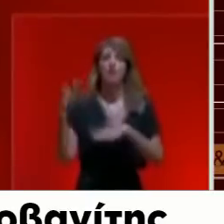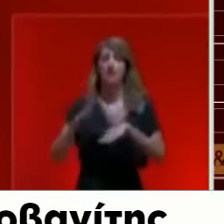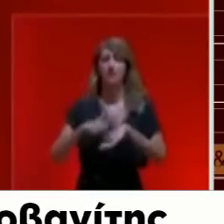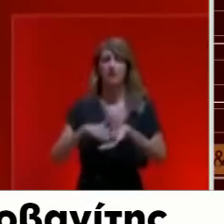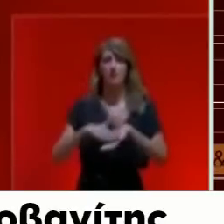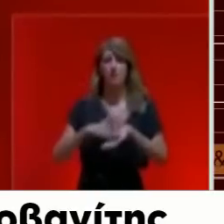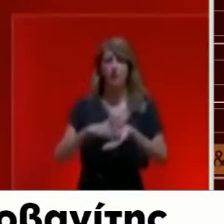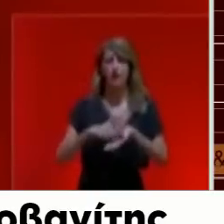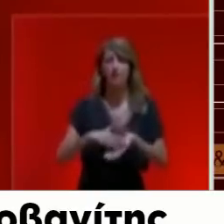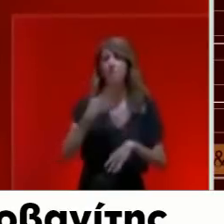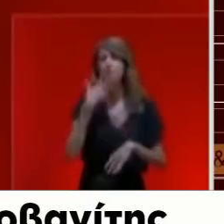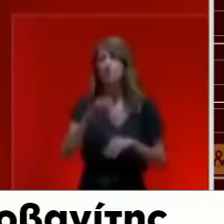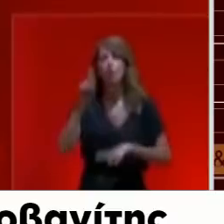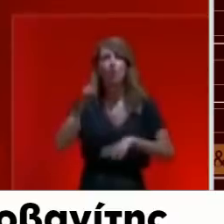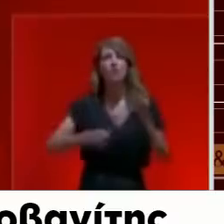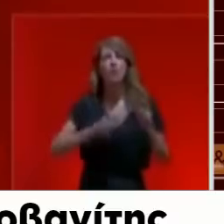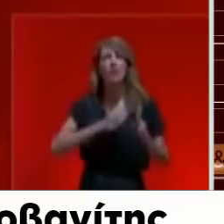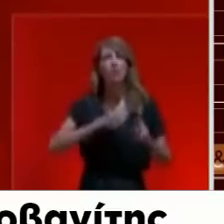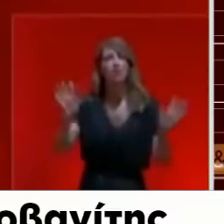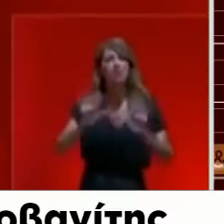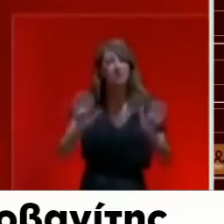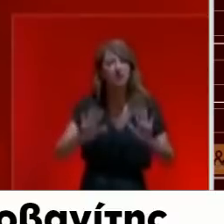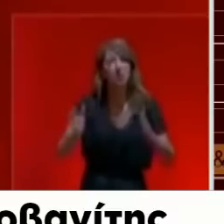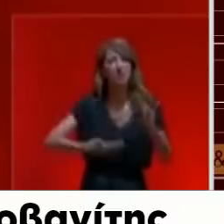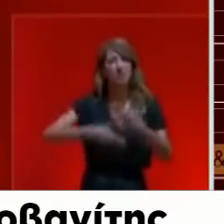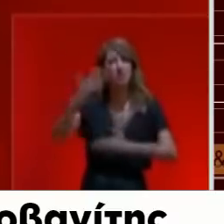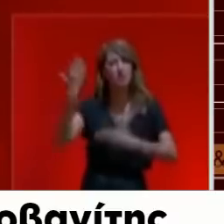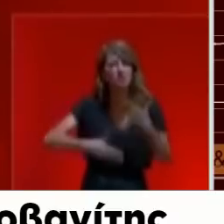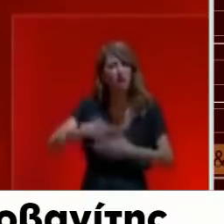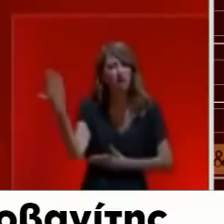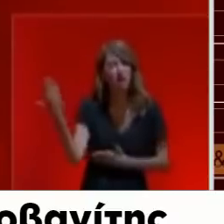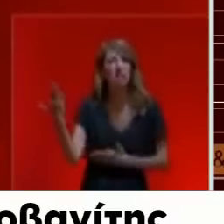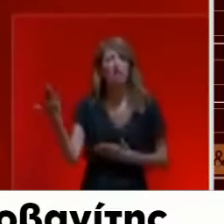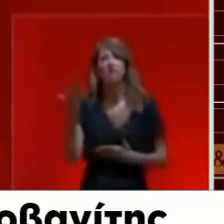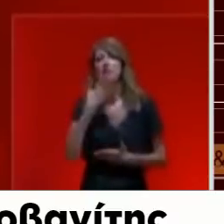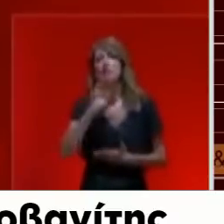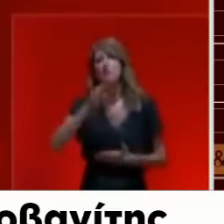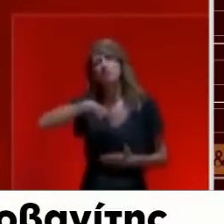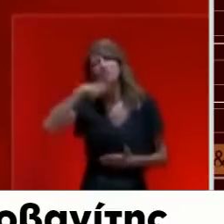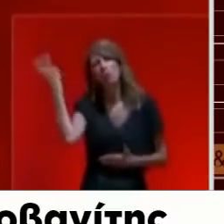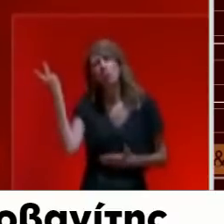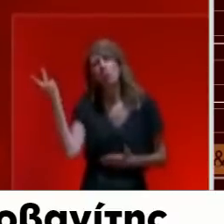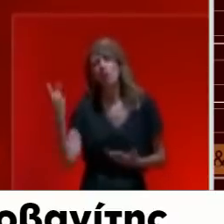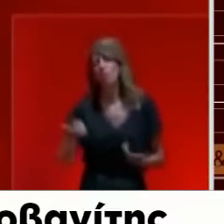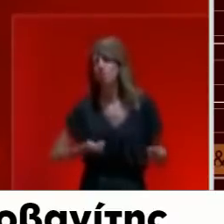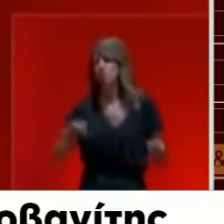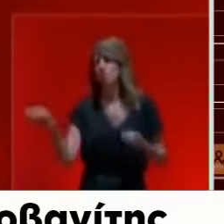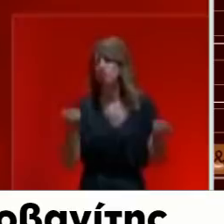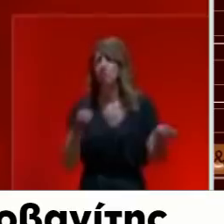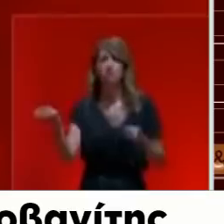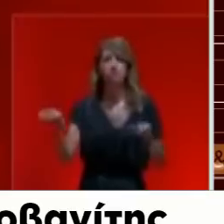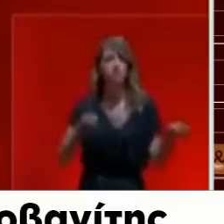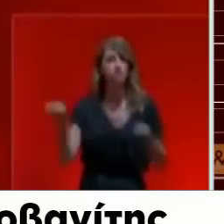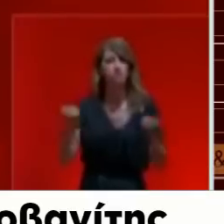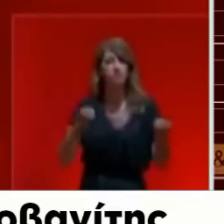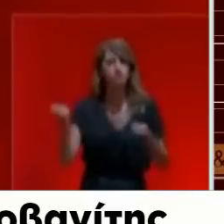τα μίντια και να προσπαθούν κάποιοι να το πετάξουν, νομίζω ότι η είδηση εδώ φωνάζει. Μάλιστα.